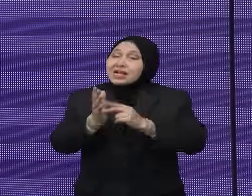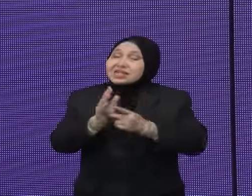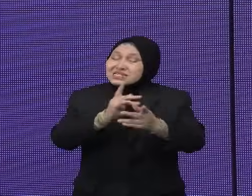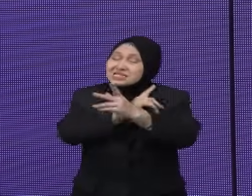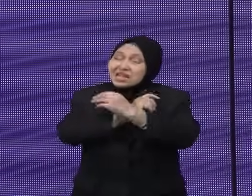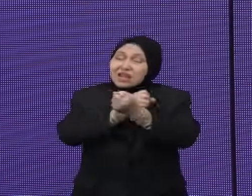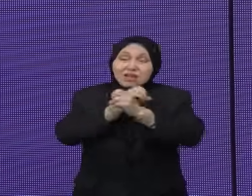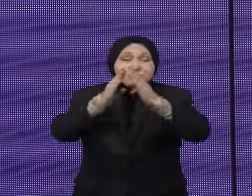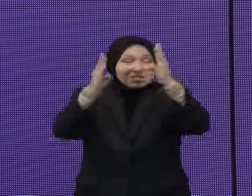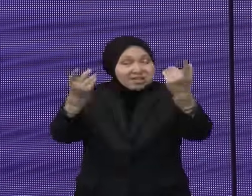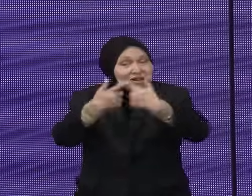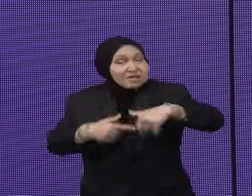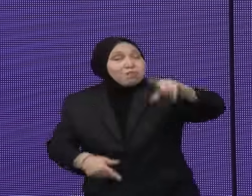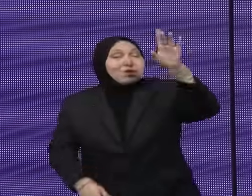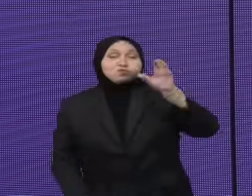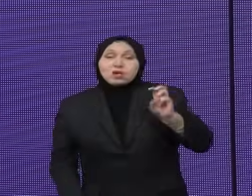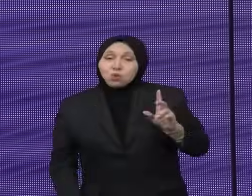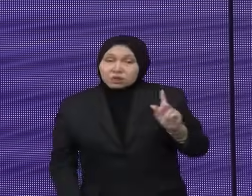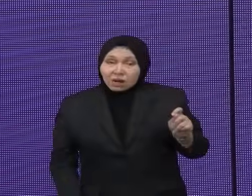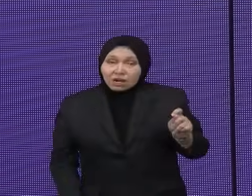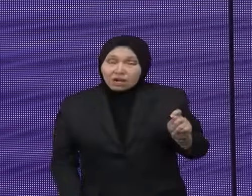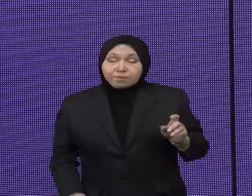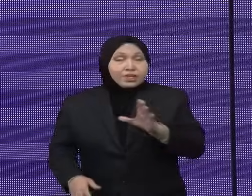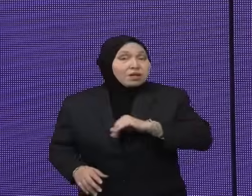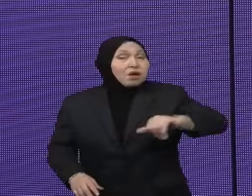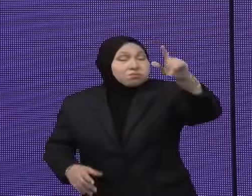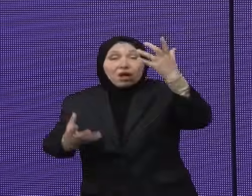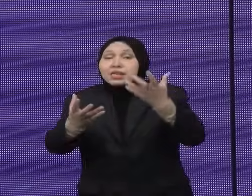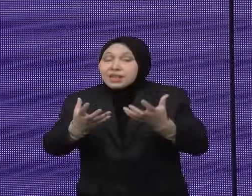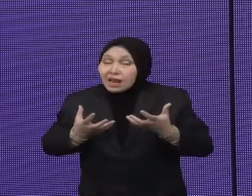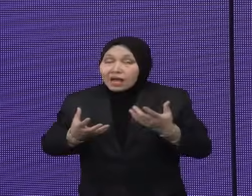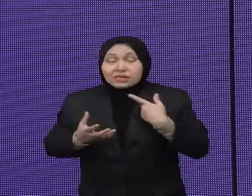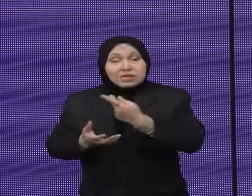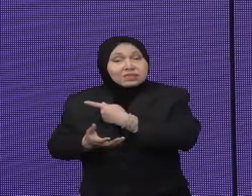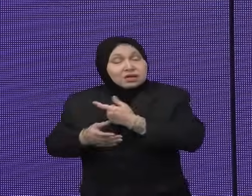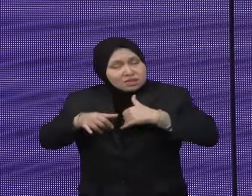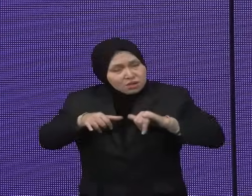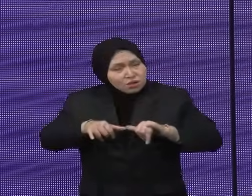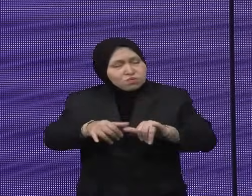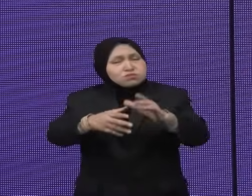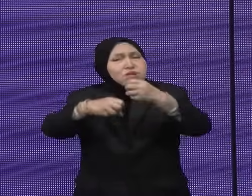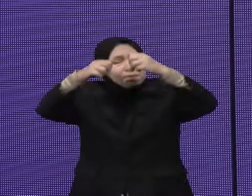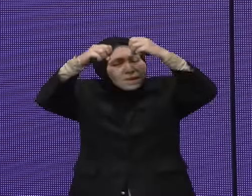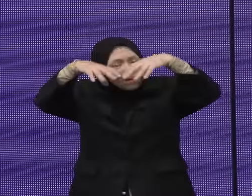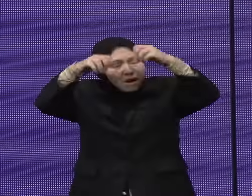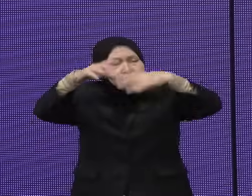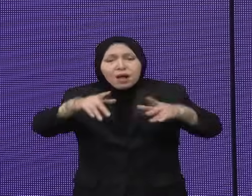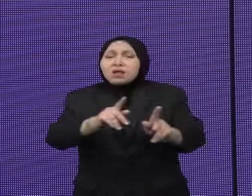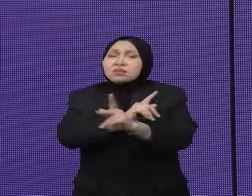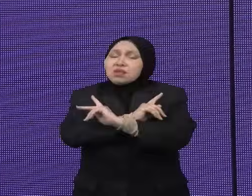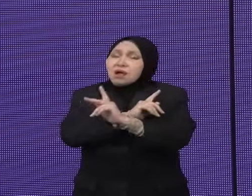besar daripada Allah Subhanahu Wa Taala. Dan Allah nakkan kepada kita terus mendapat rahmat-rahmat, dan